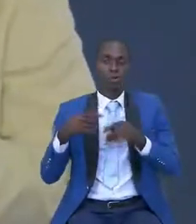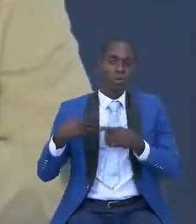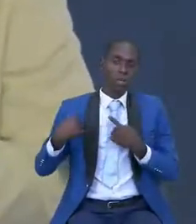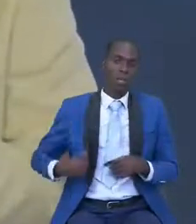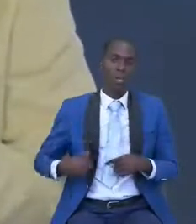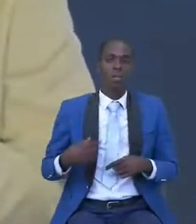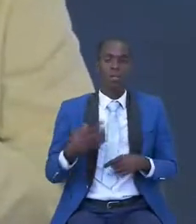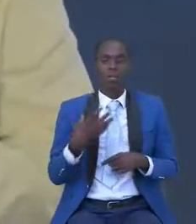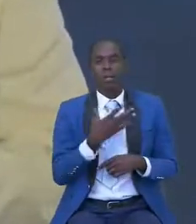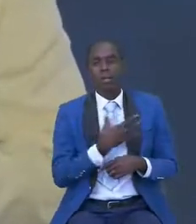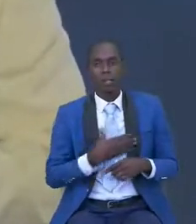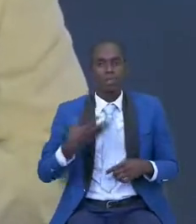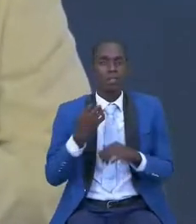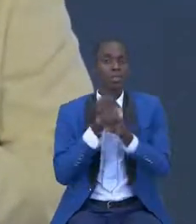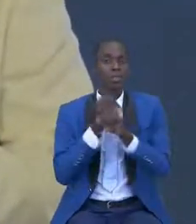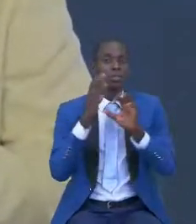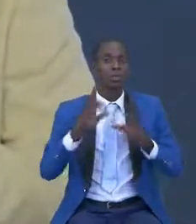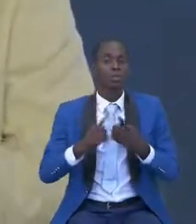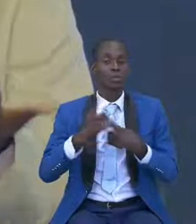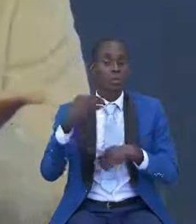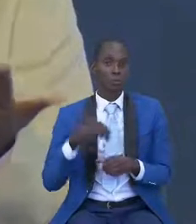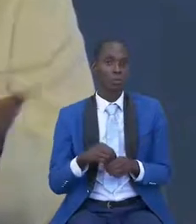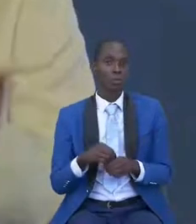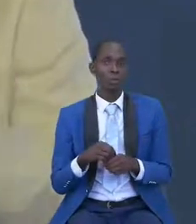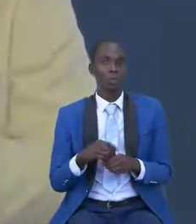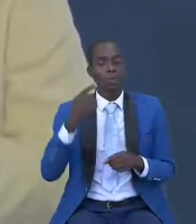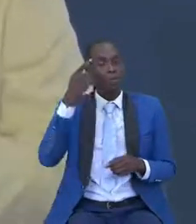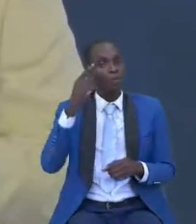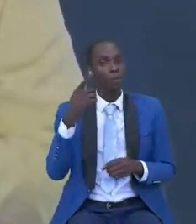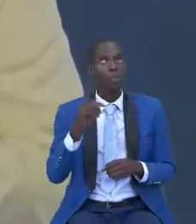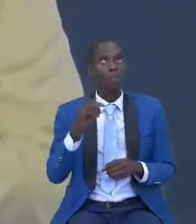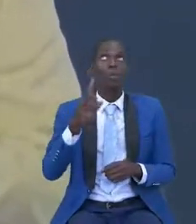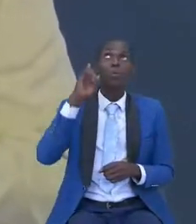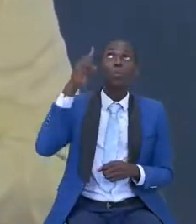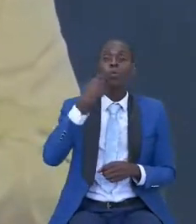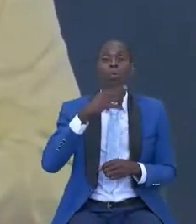la porte de ton cœur au Sauveur pour qu'il entre.